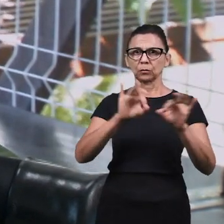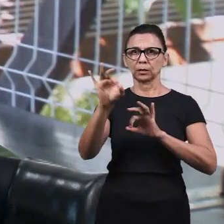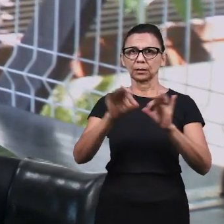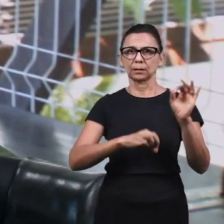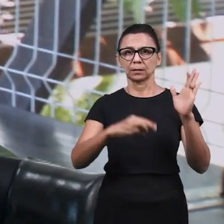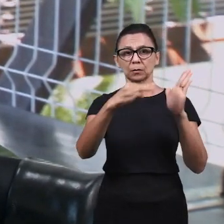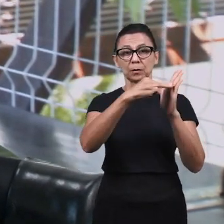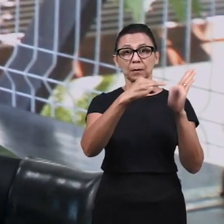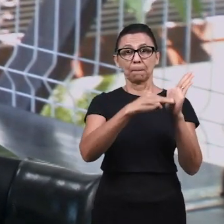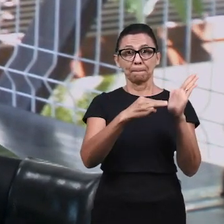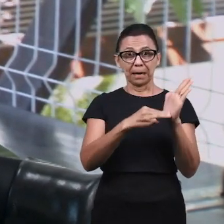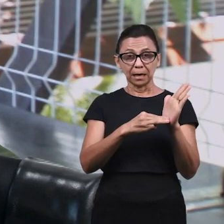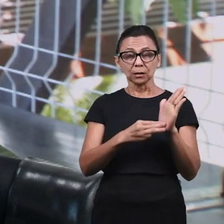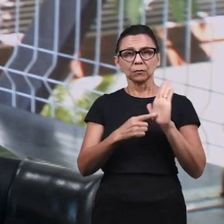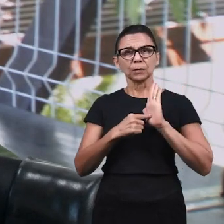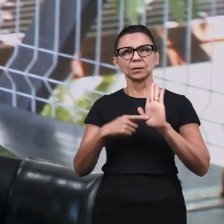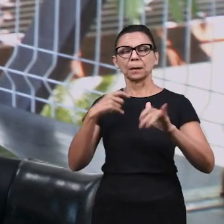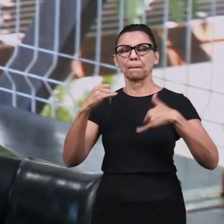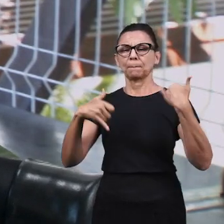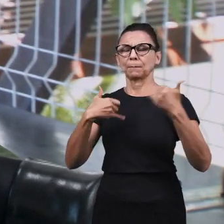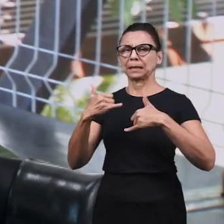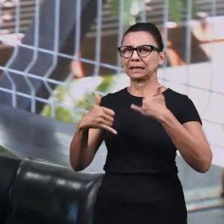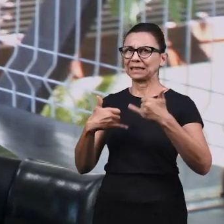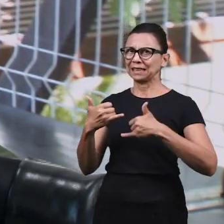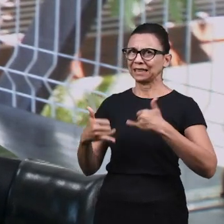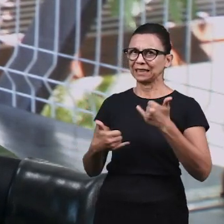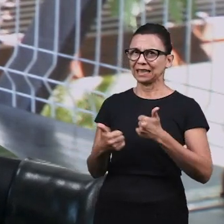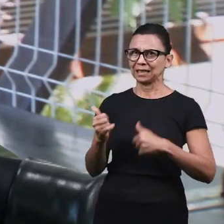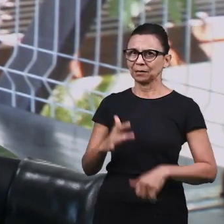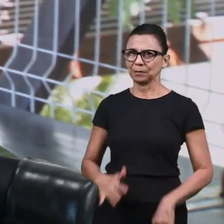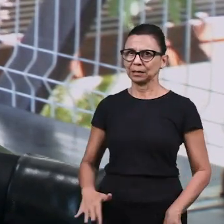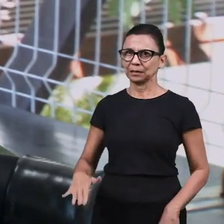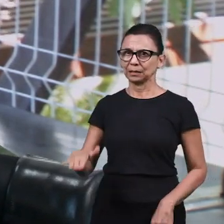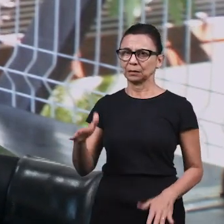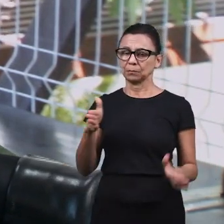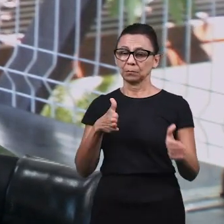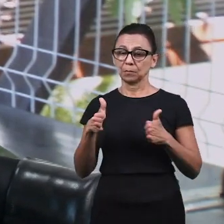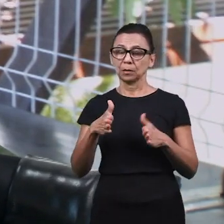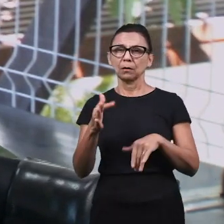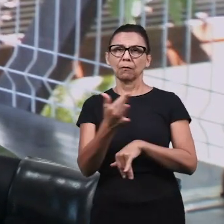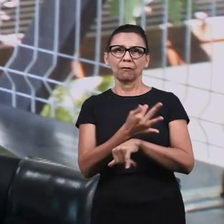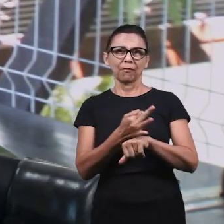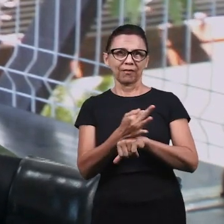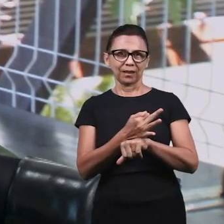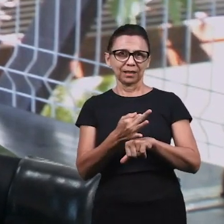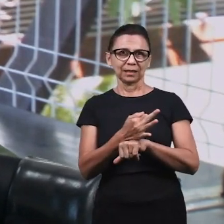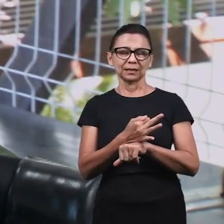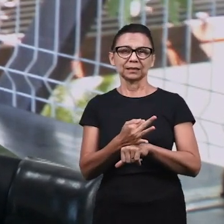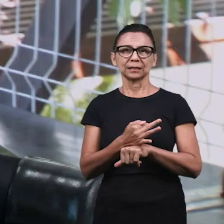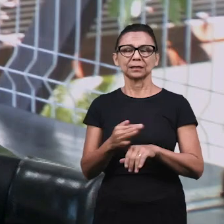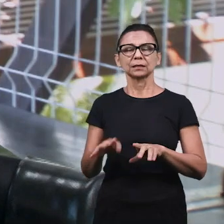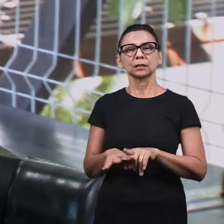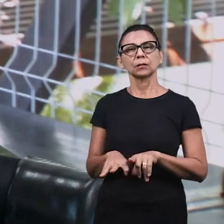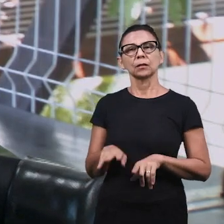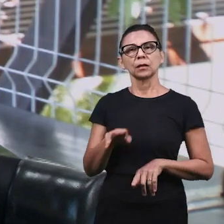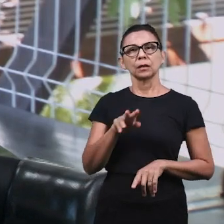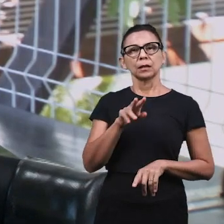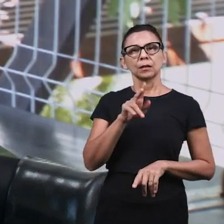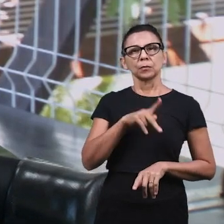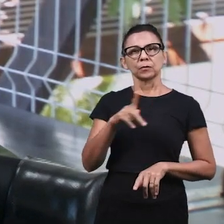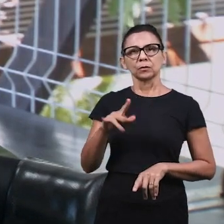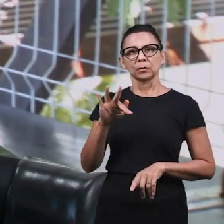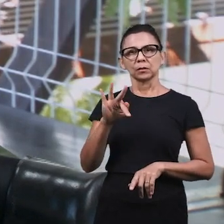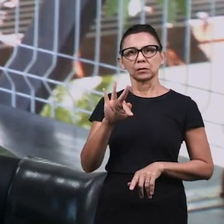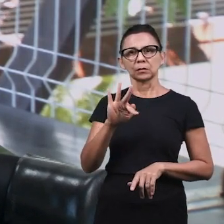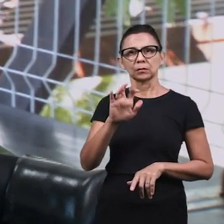possibilité de jeu pour nos enfants pendant cette période de vacances. La professeure Fernanda Becalho nous parlera